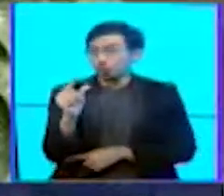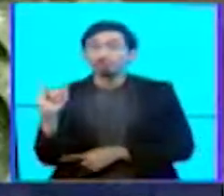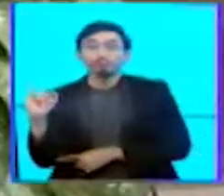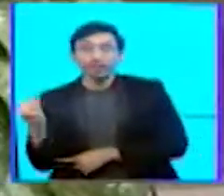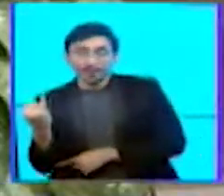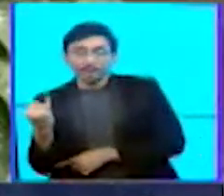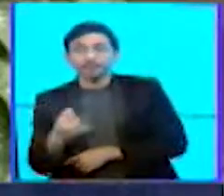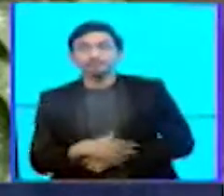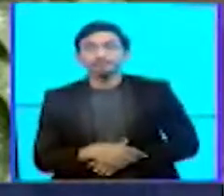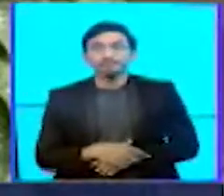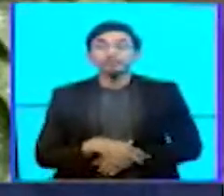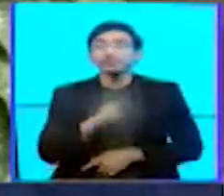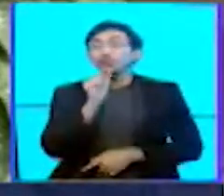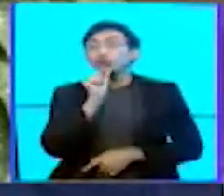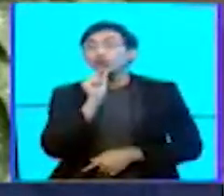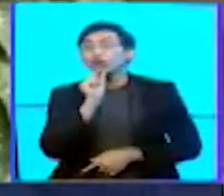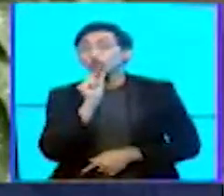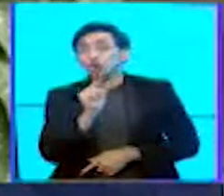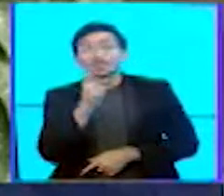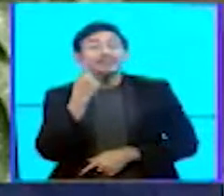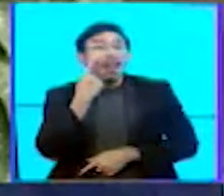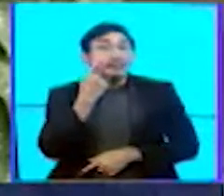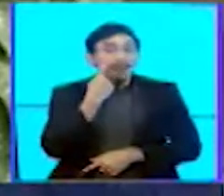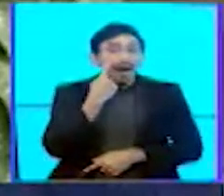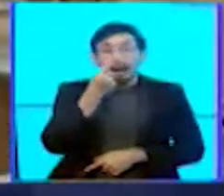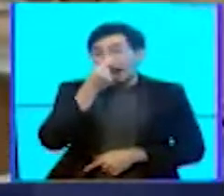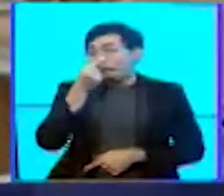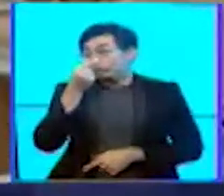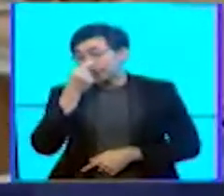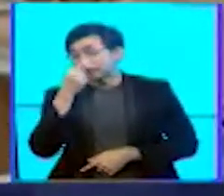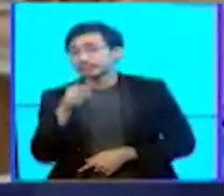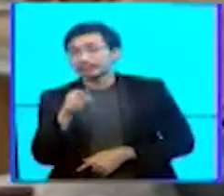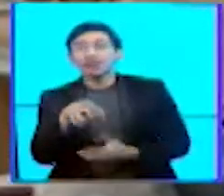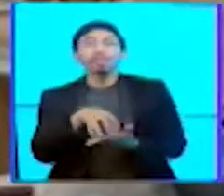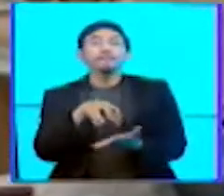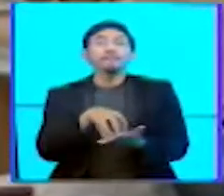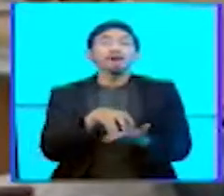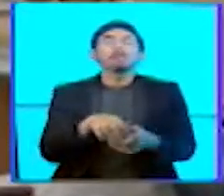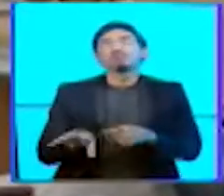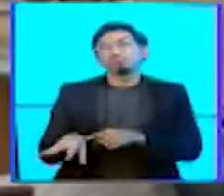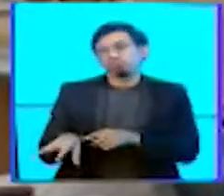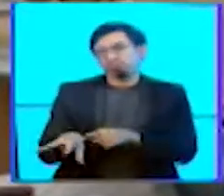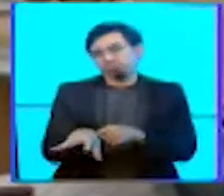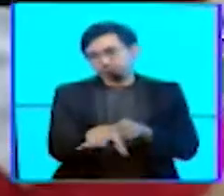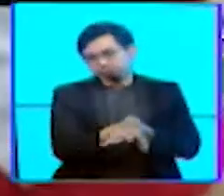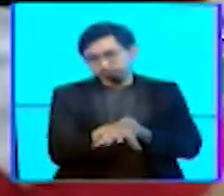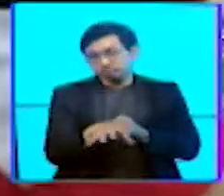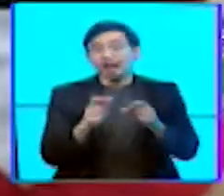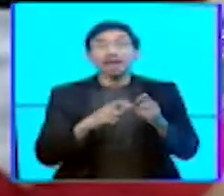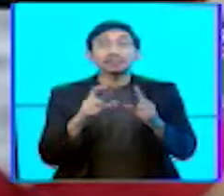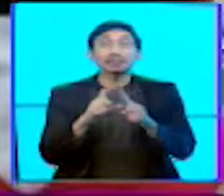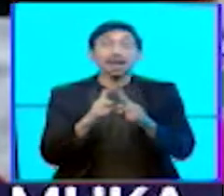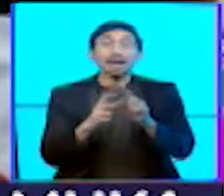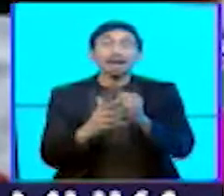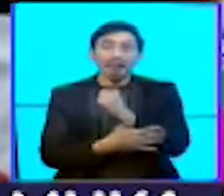Sedangkan untuk hari Selasa dan Kamis dilakukan rutinitas penyemprotan disinfektan Selain itu SD Negeri 09 Pagi